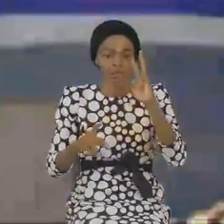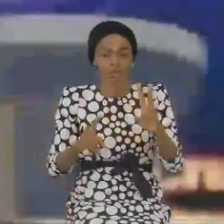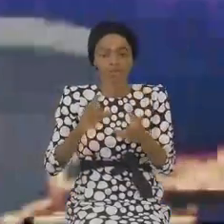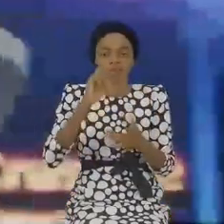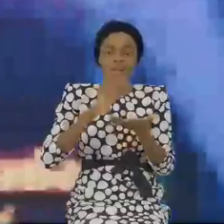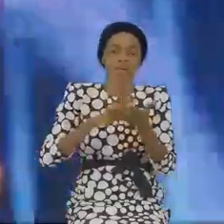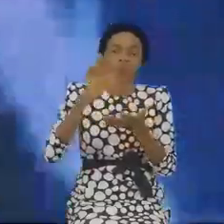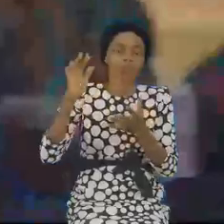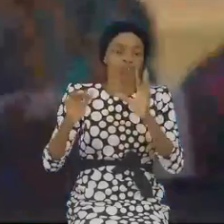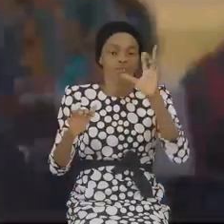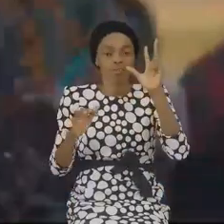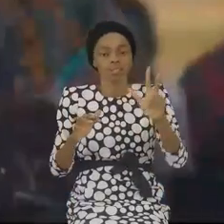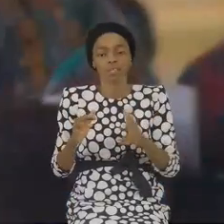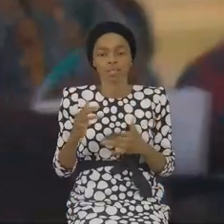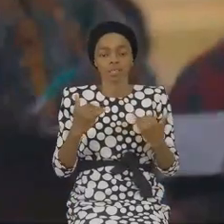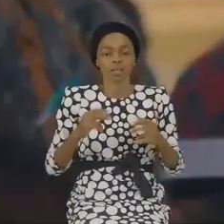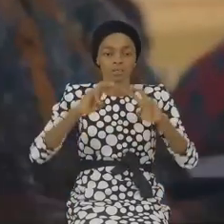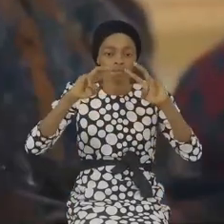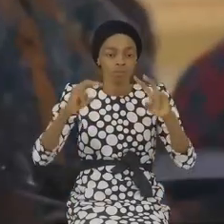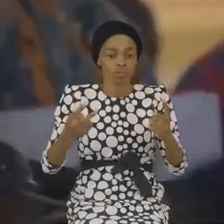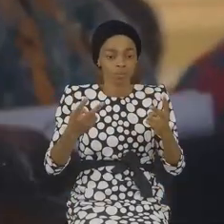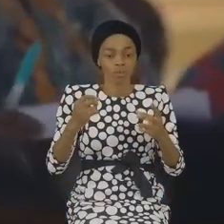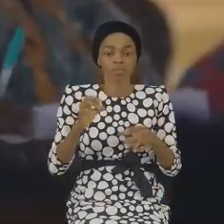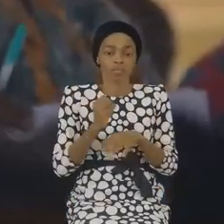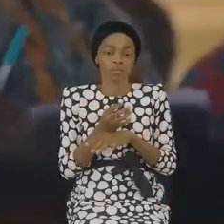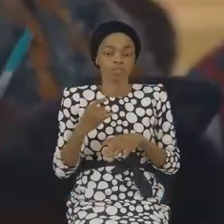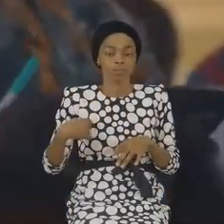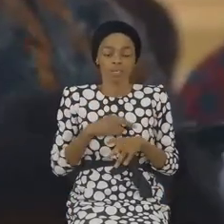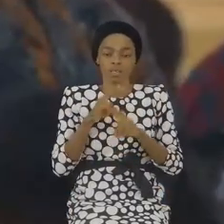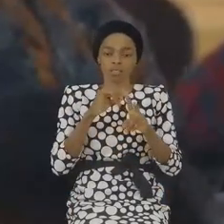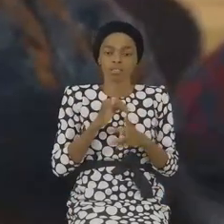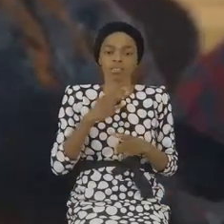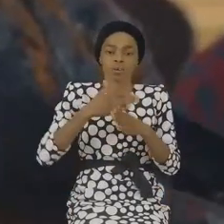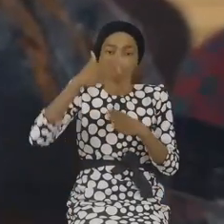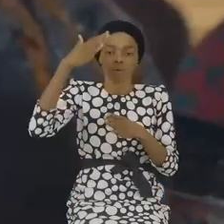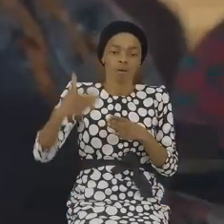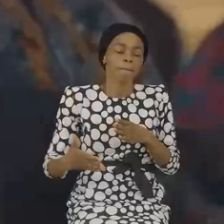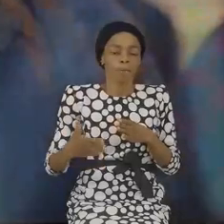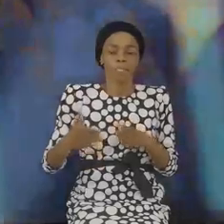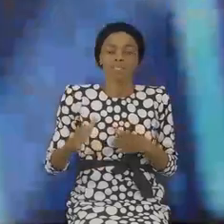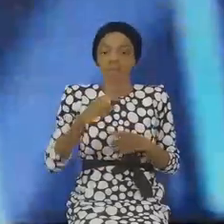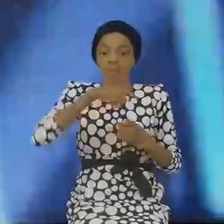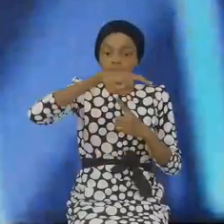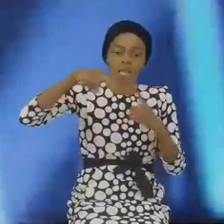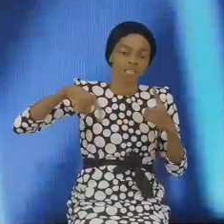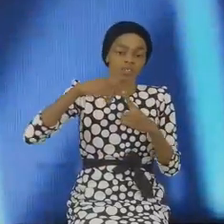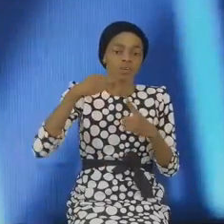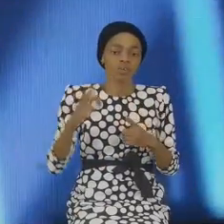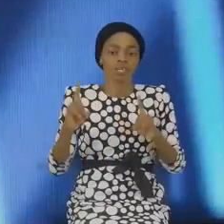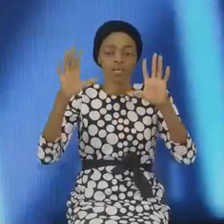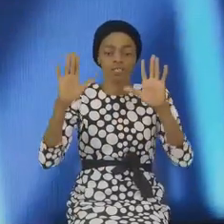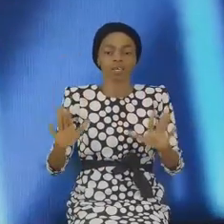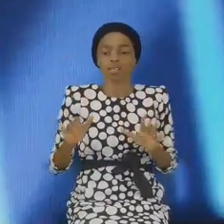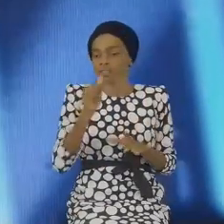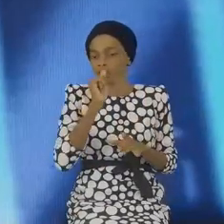message, le cycle complet d'un ministère excellent et durable, nous allons considérer trois points.